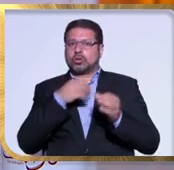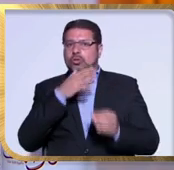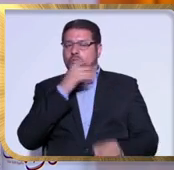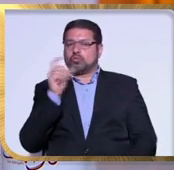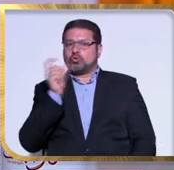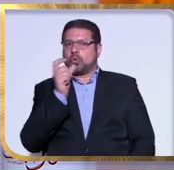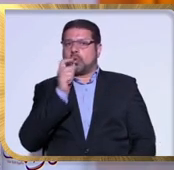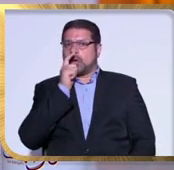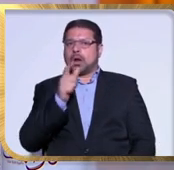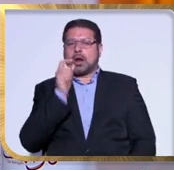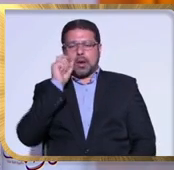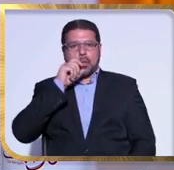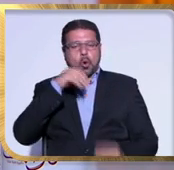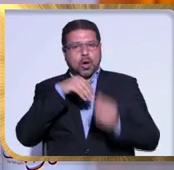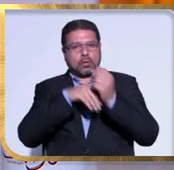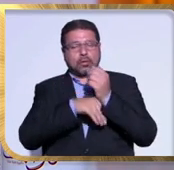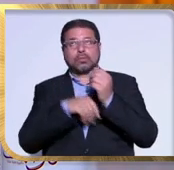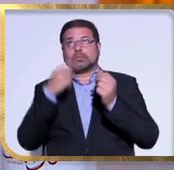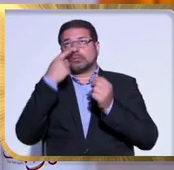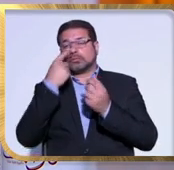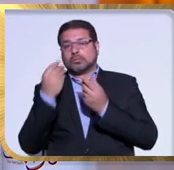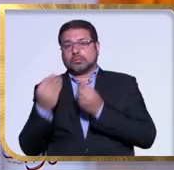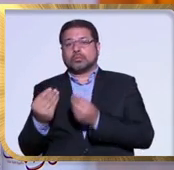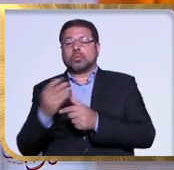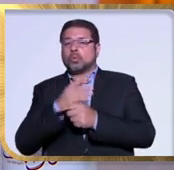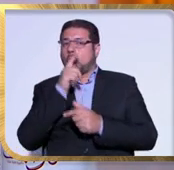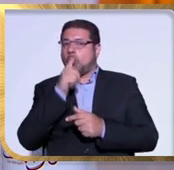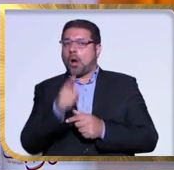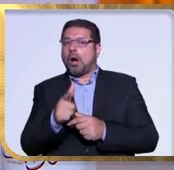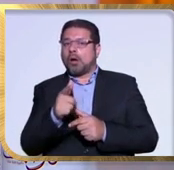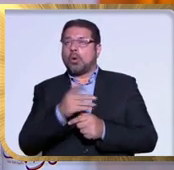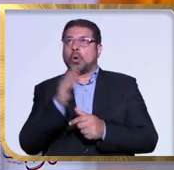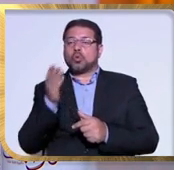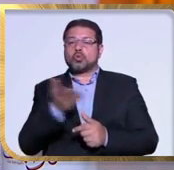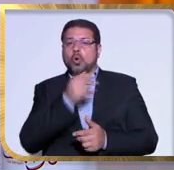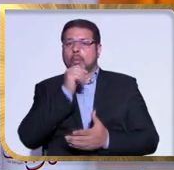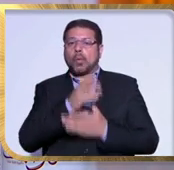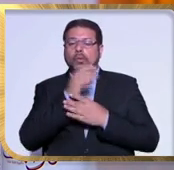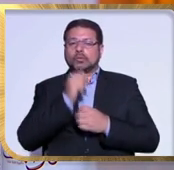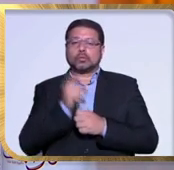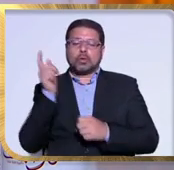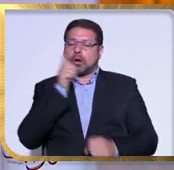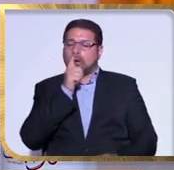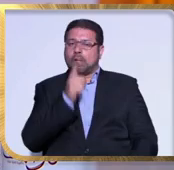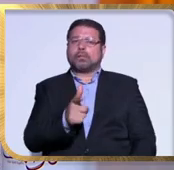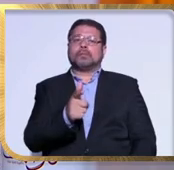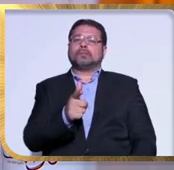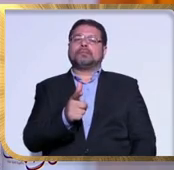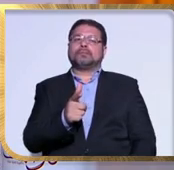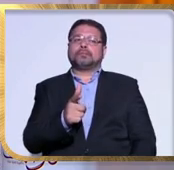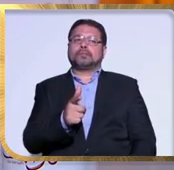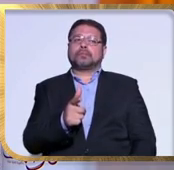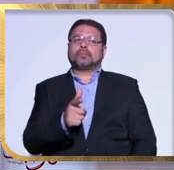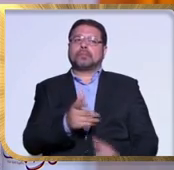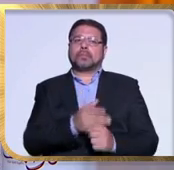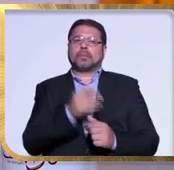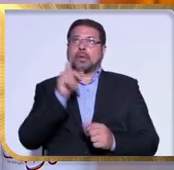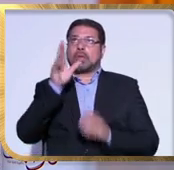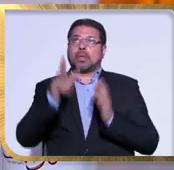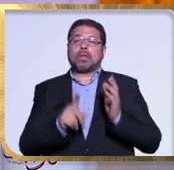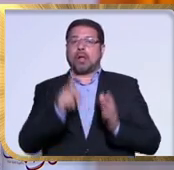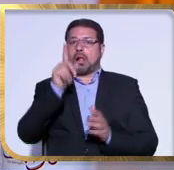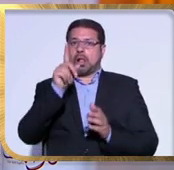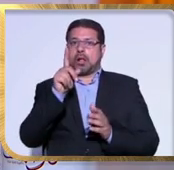مسلم عن ابي هريره رضي الله تعالى عنه قال قال رسول الله صلى الله عليه وسلم ان